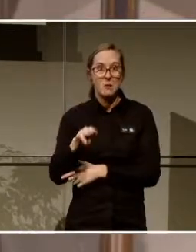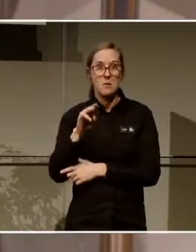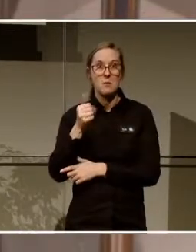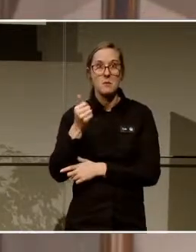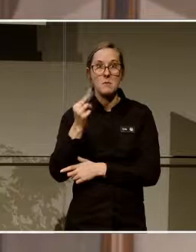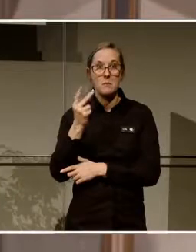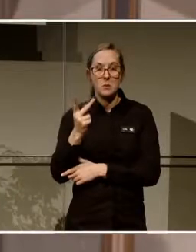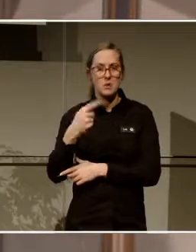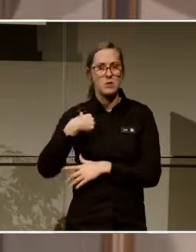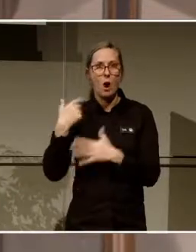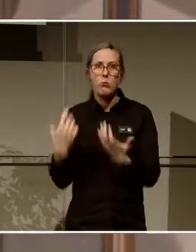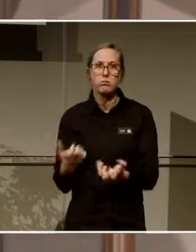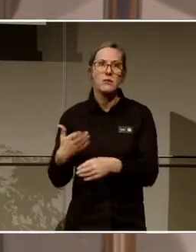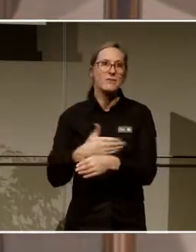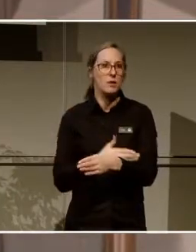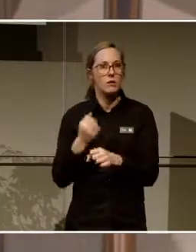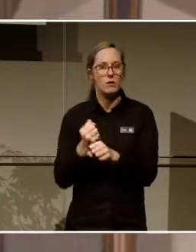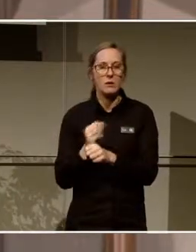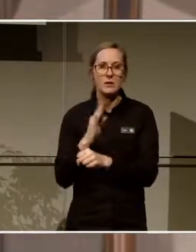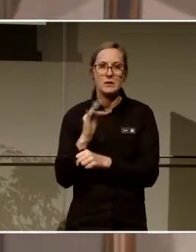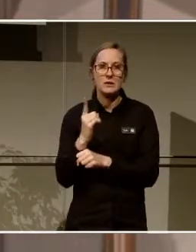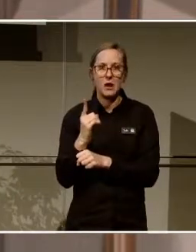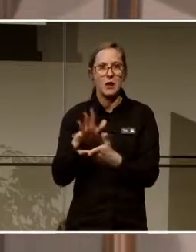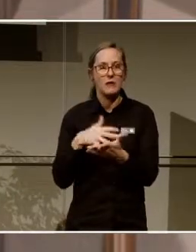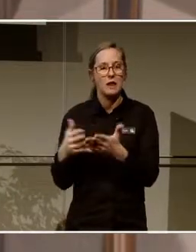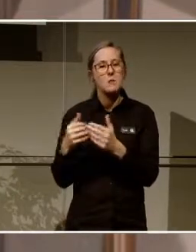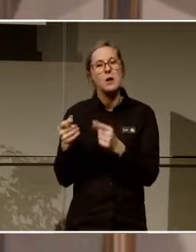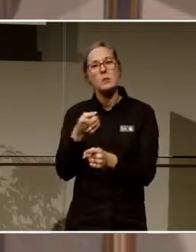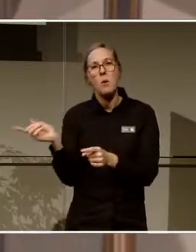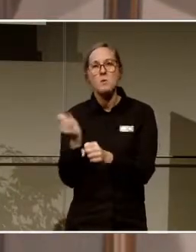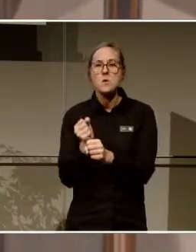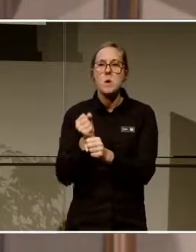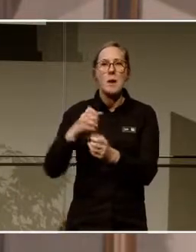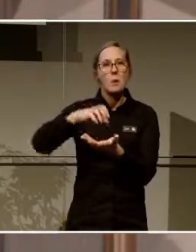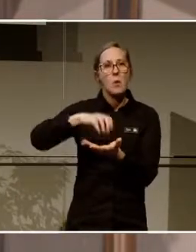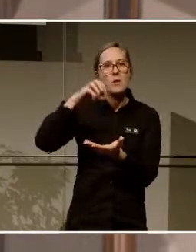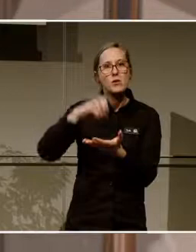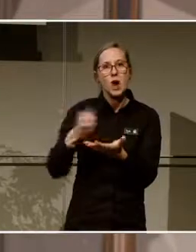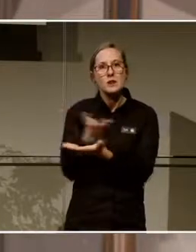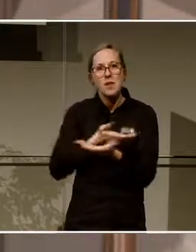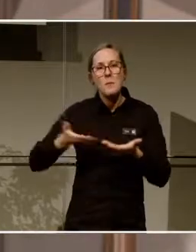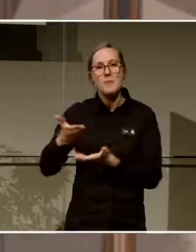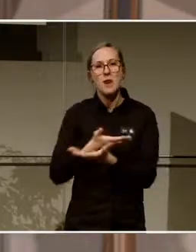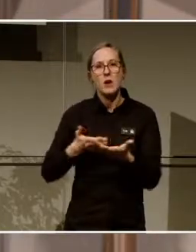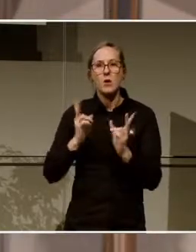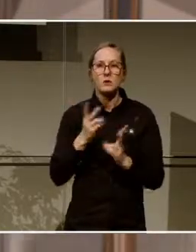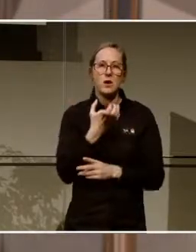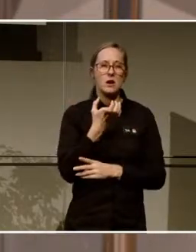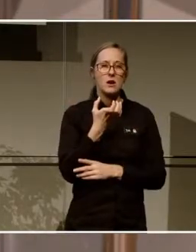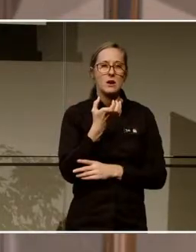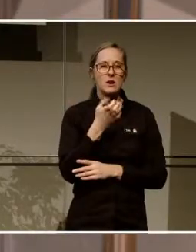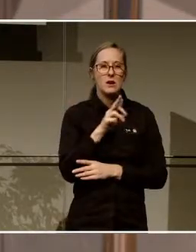började jobba på DigiDel-nätverket. Men de jobbar med kommunal samverkan och crowdsourcing